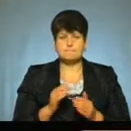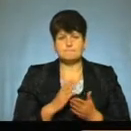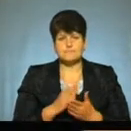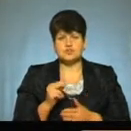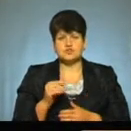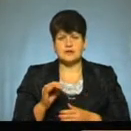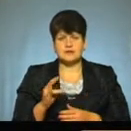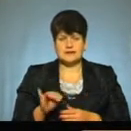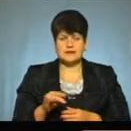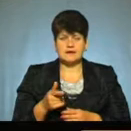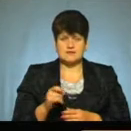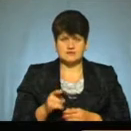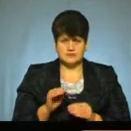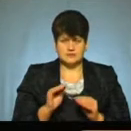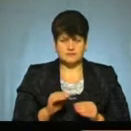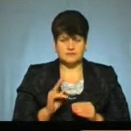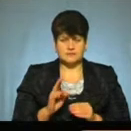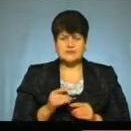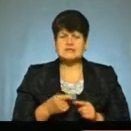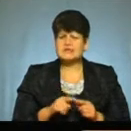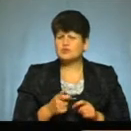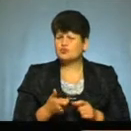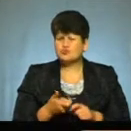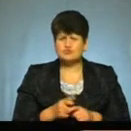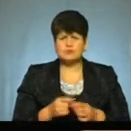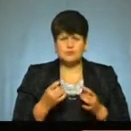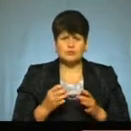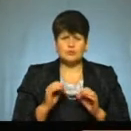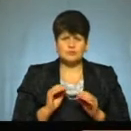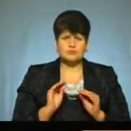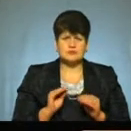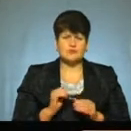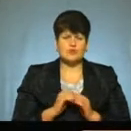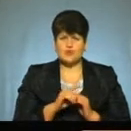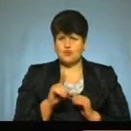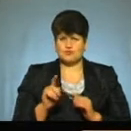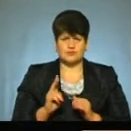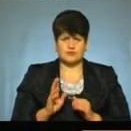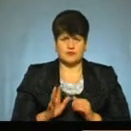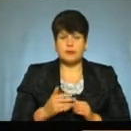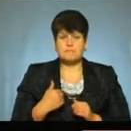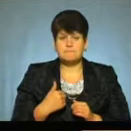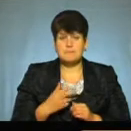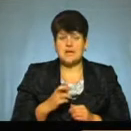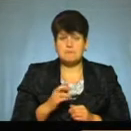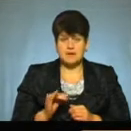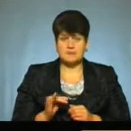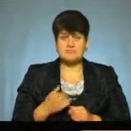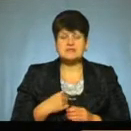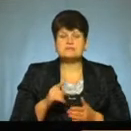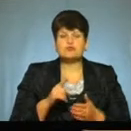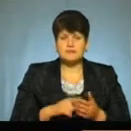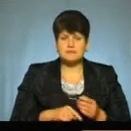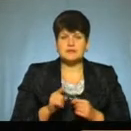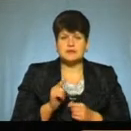газу. Вони встановлюються в кожній квартирі? Це дуже просто, вони можуть бути встановлені в кожній квартирі. Звичайно, що ми сподіваємося на